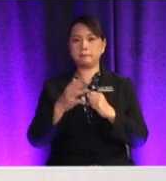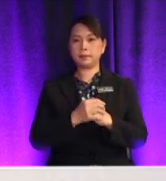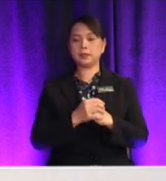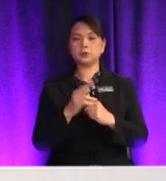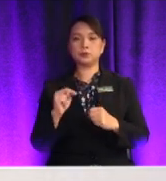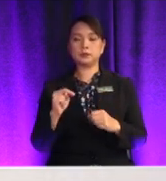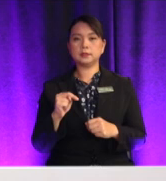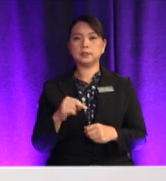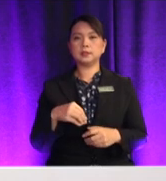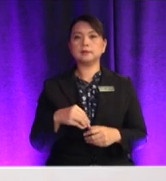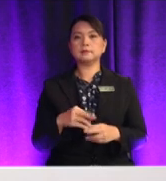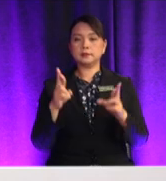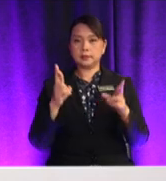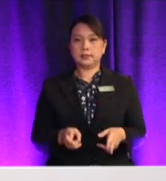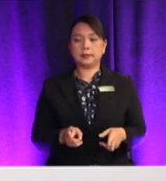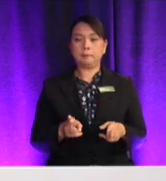Masyarakat tidak